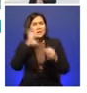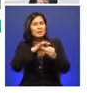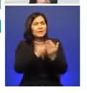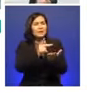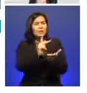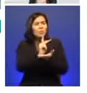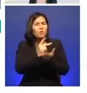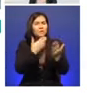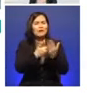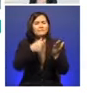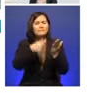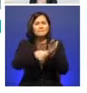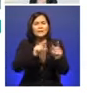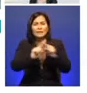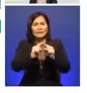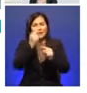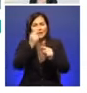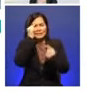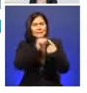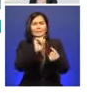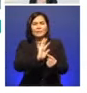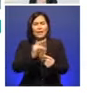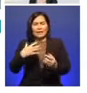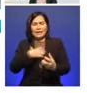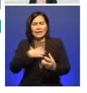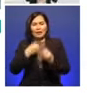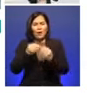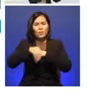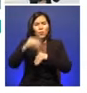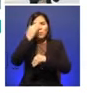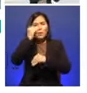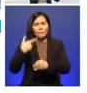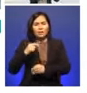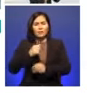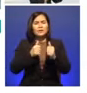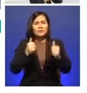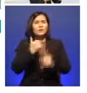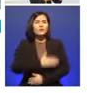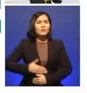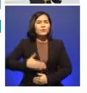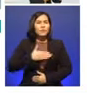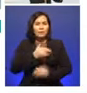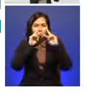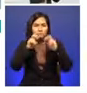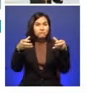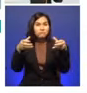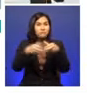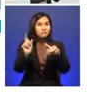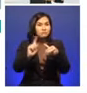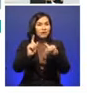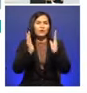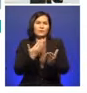มองเรื่องทำยังไงให้ได้ผลผลิตที่ดีต่อสุขภาพแต่ว่าไปศึกษากับกลุ่มที่ยากที่สุดก็คือกลุ่มที่เป็น